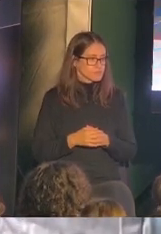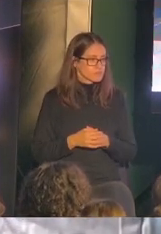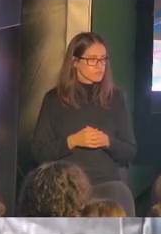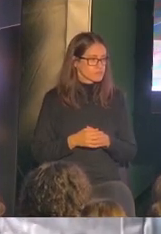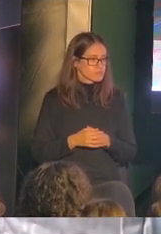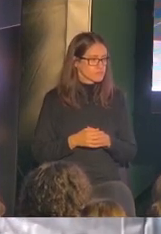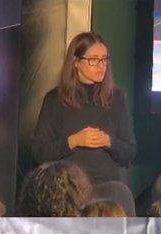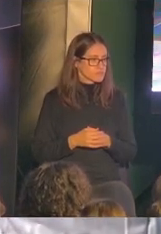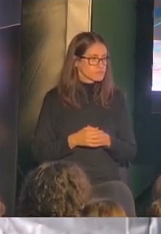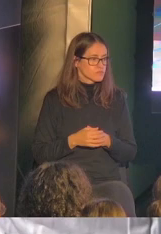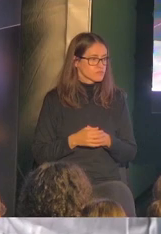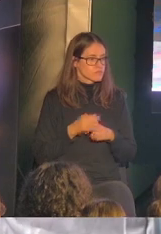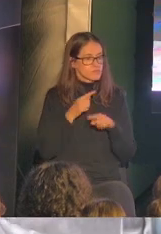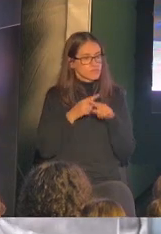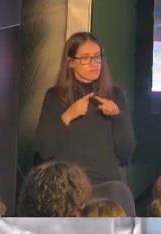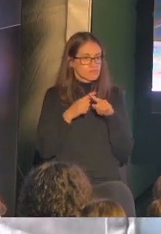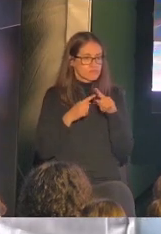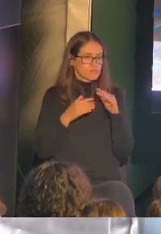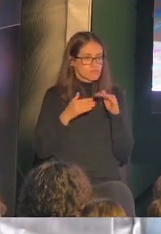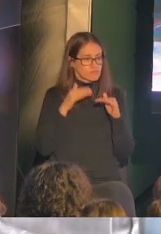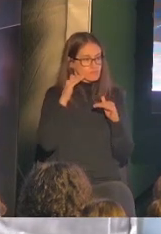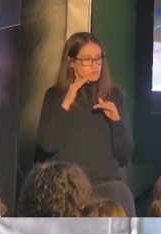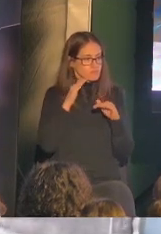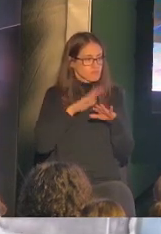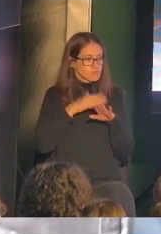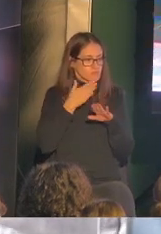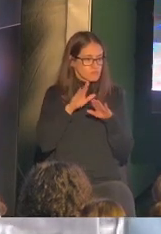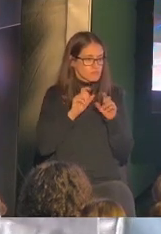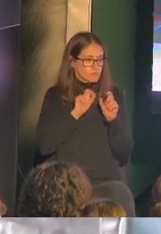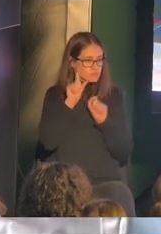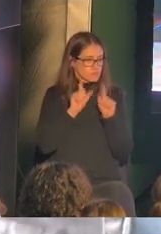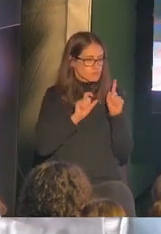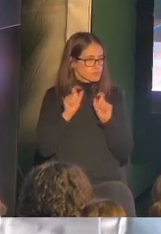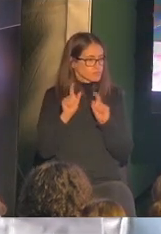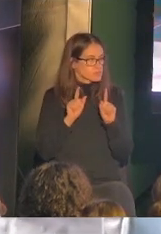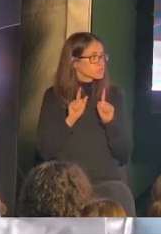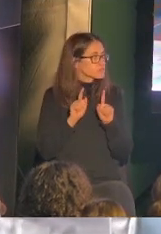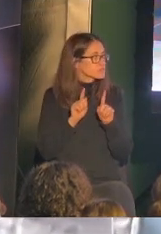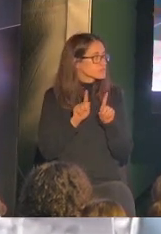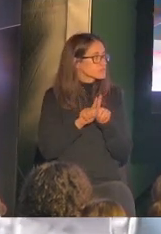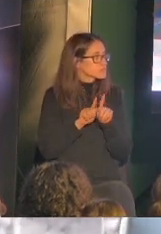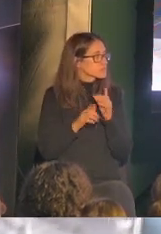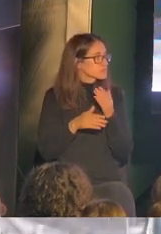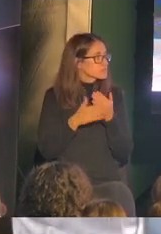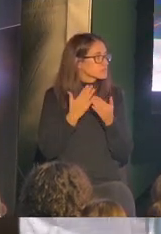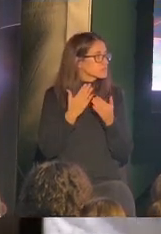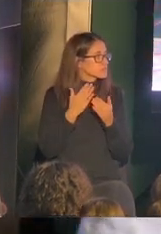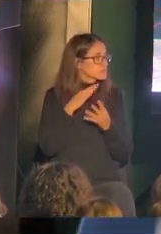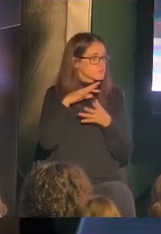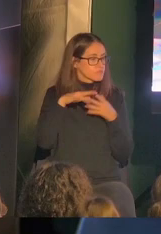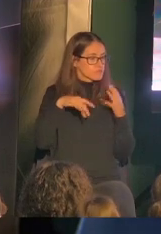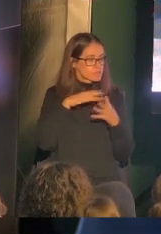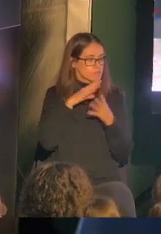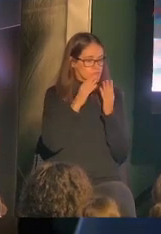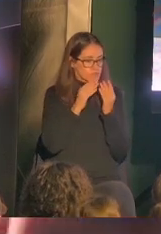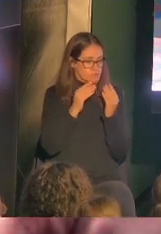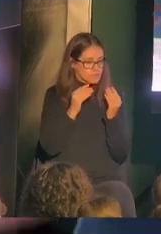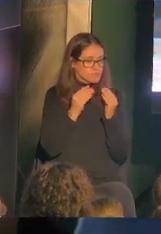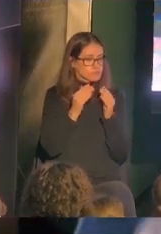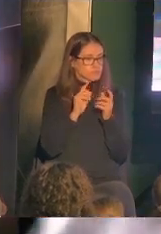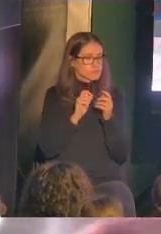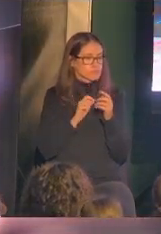Posarem mitja alta perquè esquitxa una mica i a la que comenci ja a espessar i agafar textura ja li pujarem a la següent